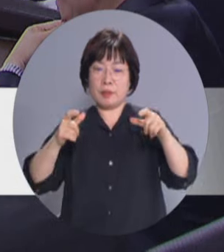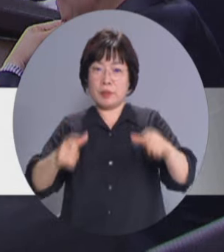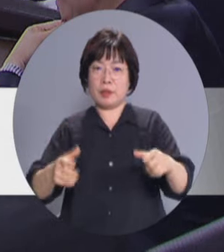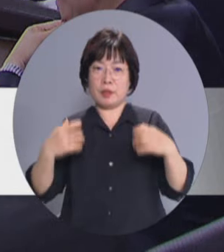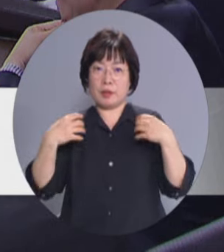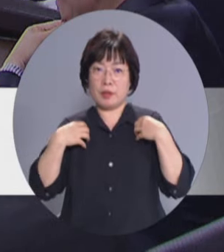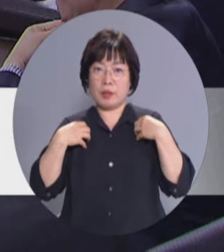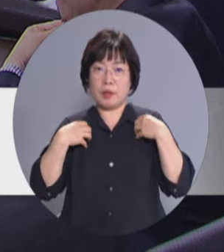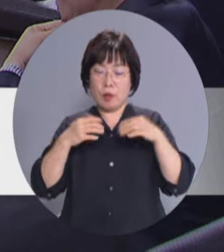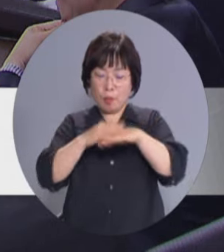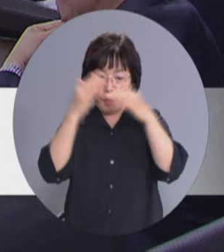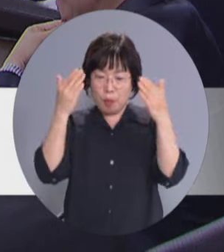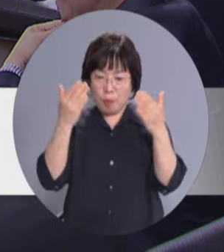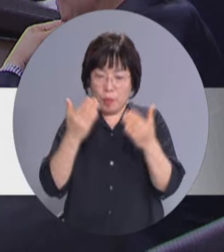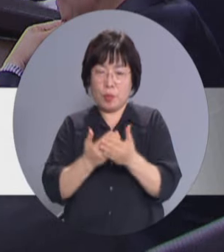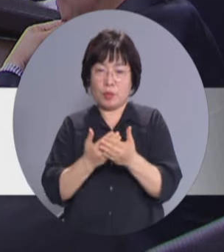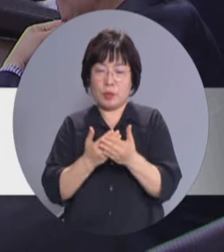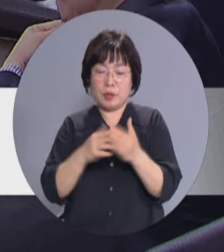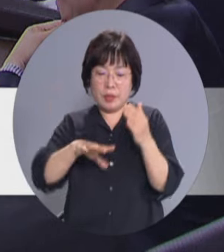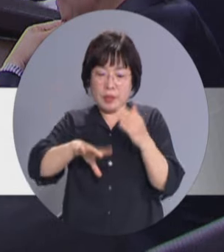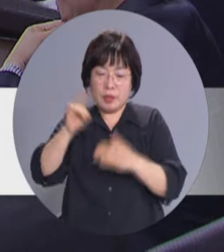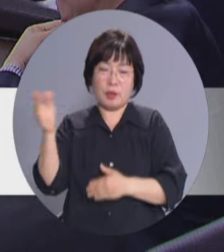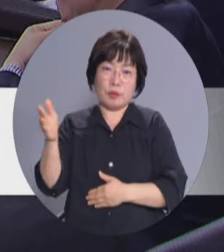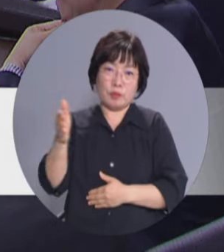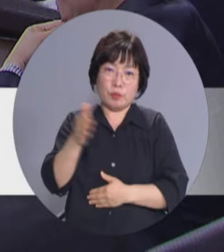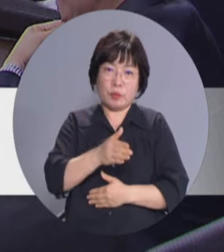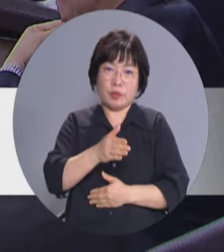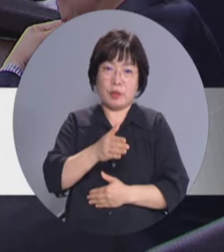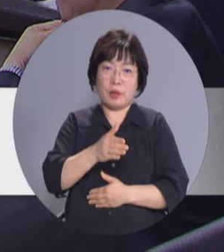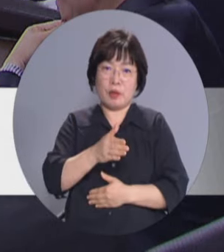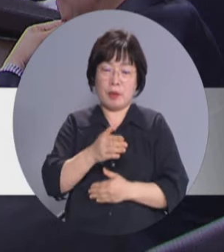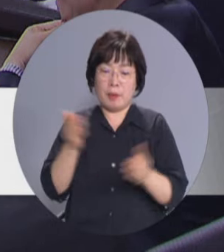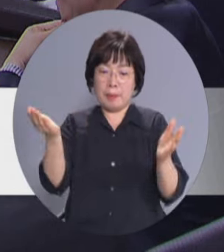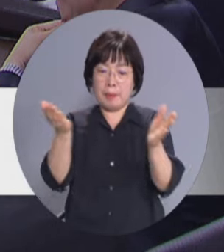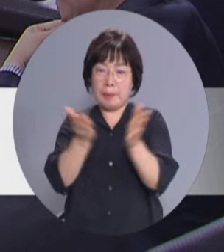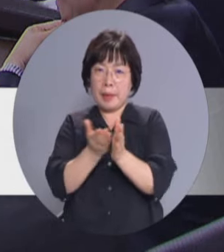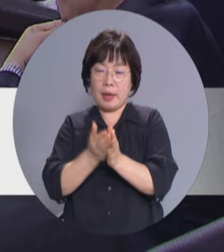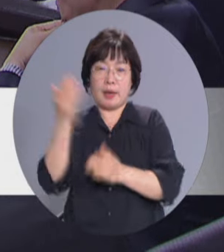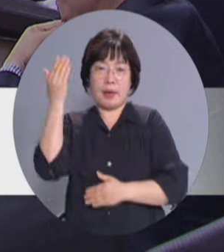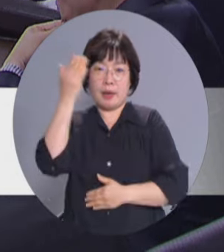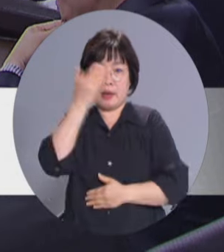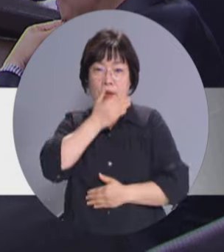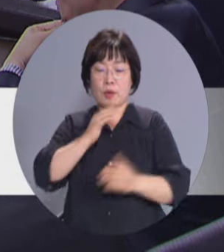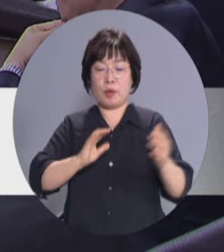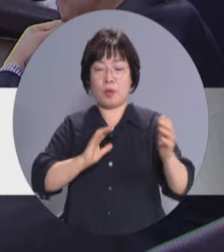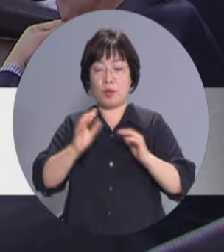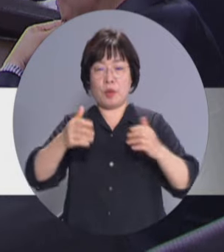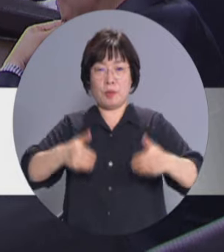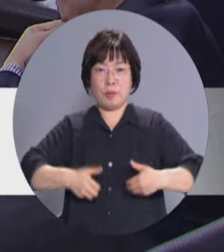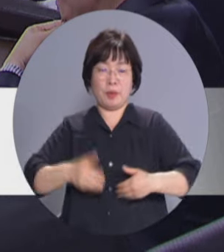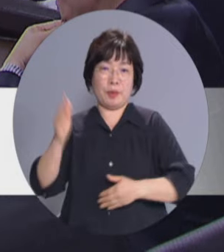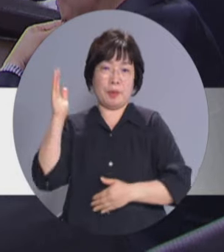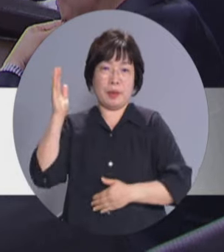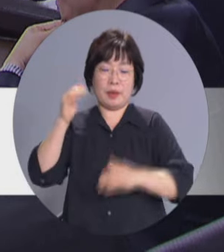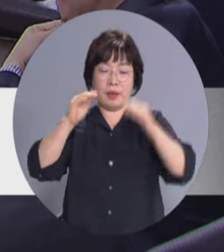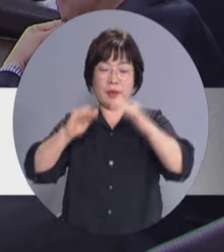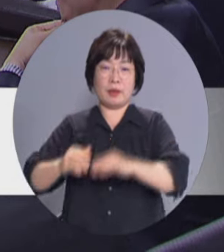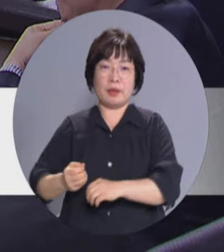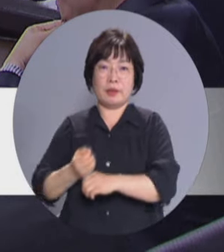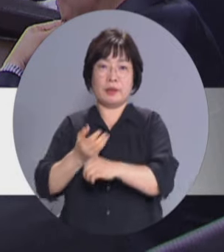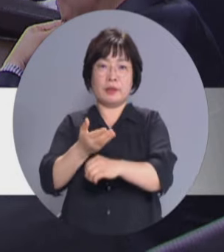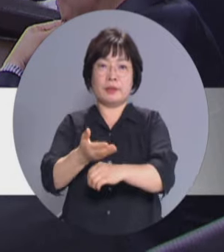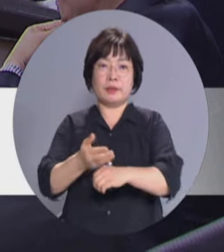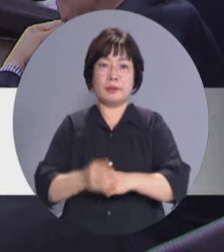이제라도 모든 가능성을 열어두고 원점에서부터 합당하고 투명하게 논의해야 한다고 강조했습니다